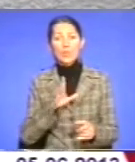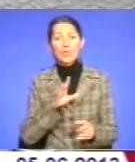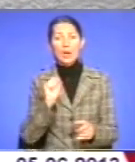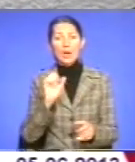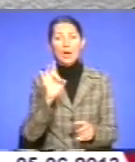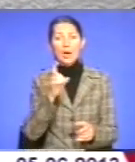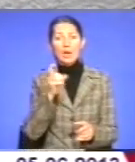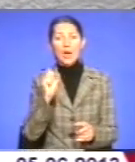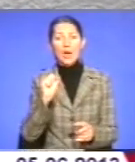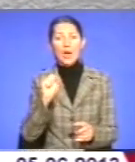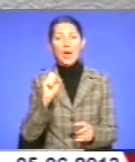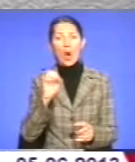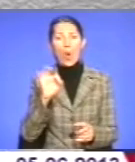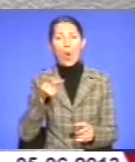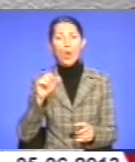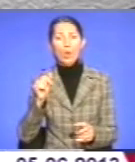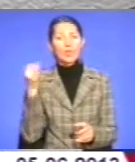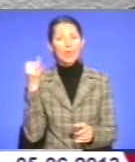чи істориком, краєзнавцем,